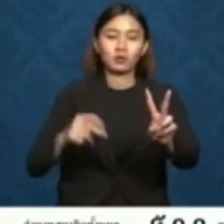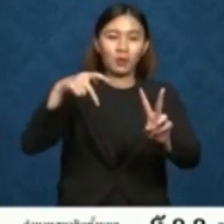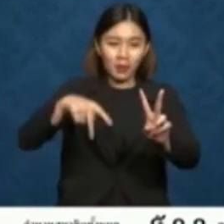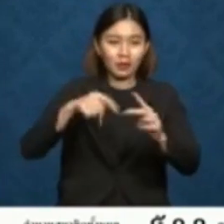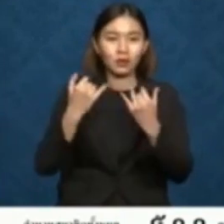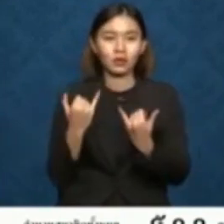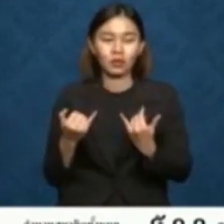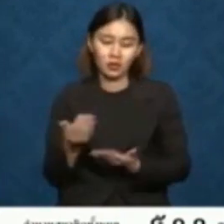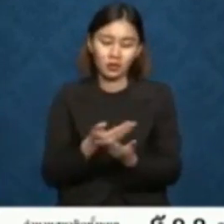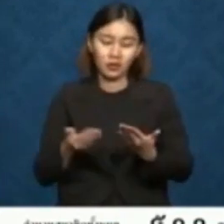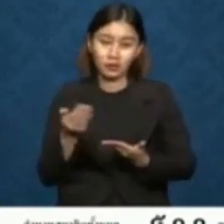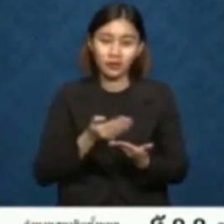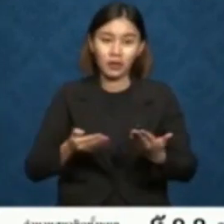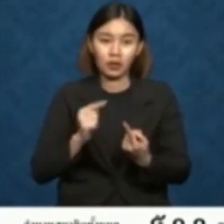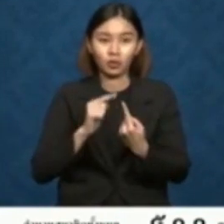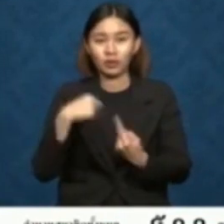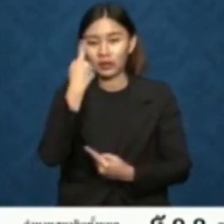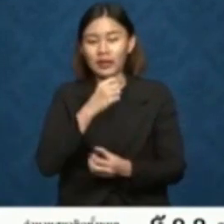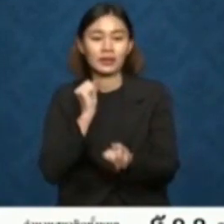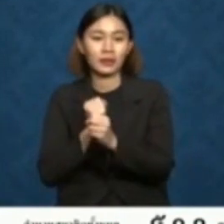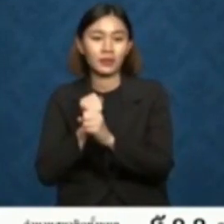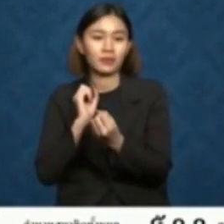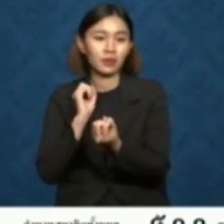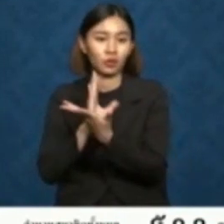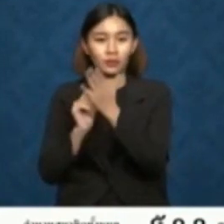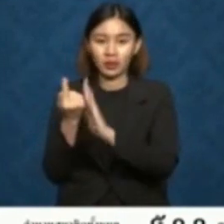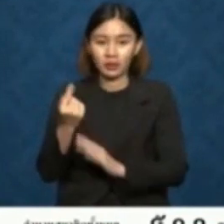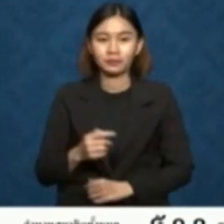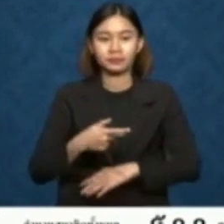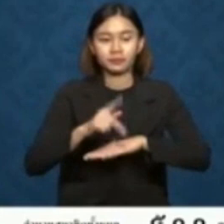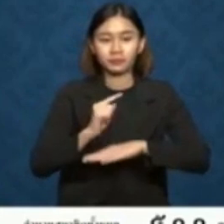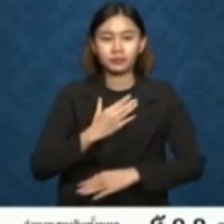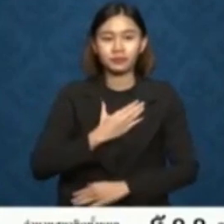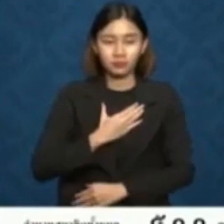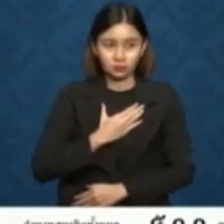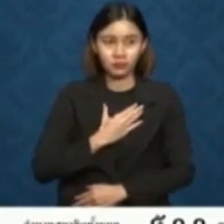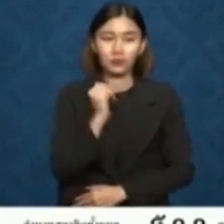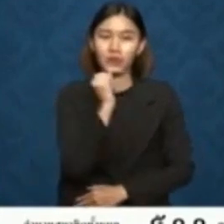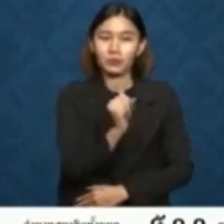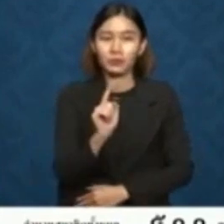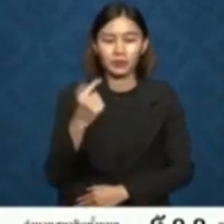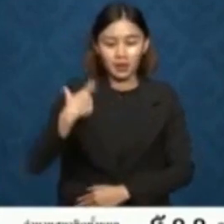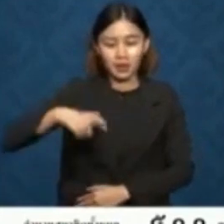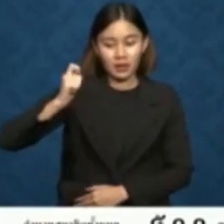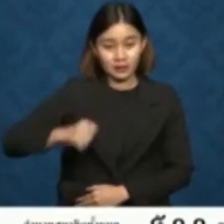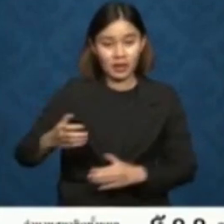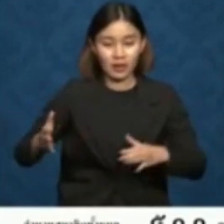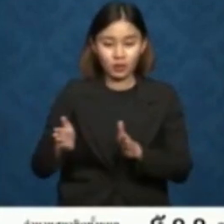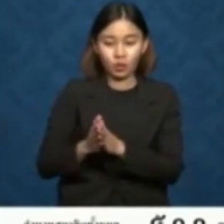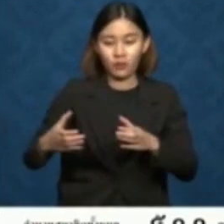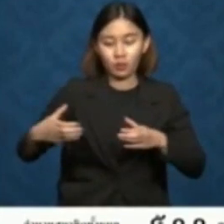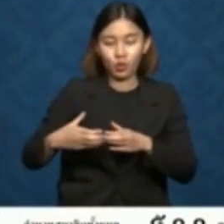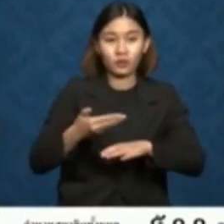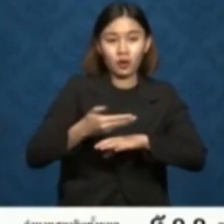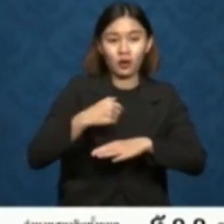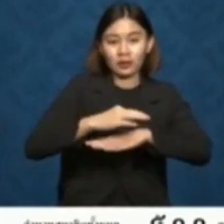ายครับและอยู่ระหว่างการดำเนินคดีกับผู้ก่อมลพิษท่านประธานที่เคารพครับผมเดินทางไปศาลกับพี่น้องประช